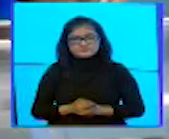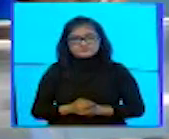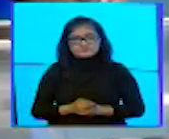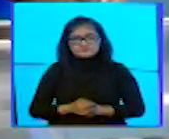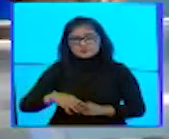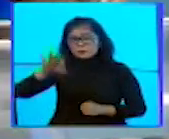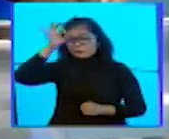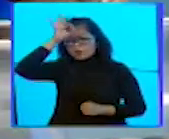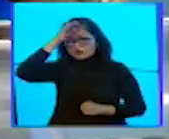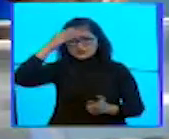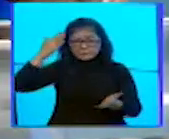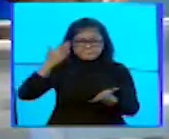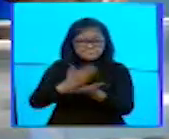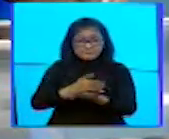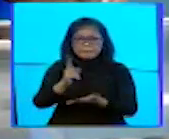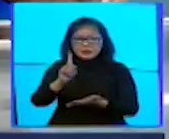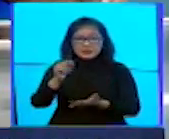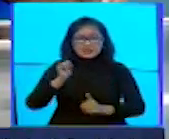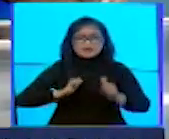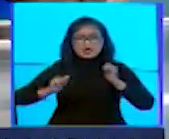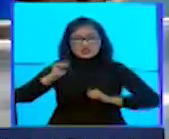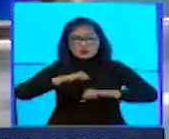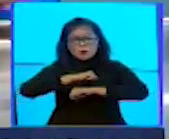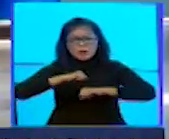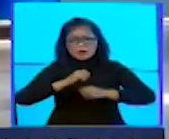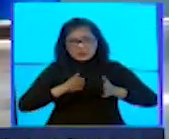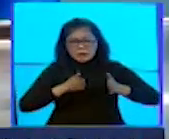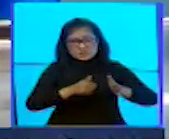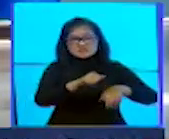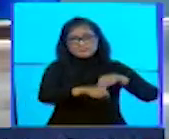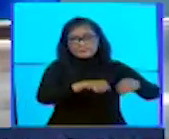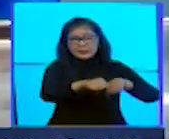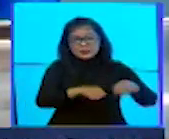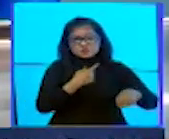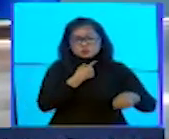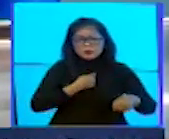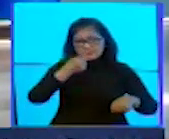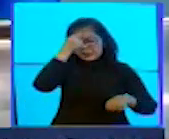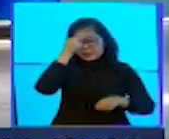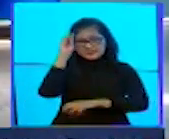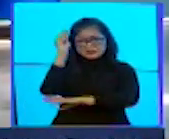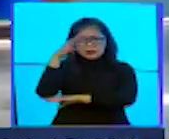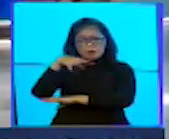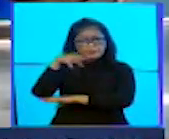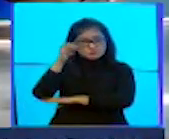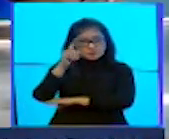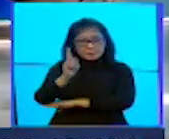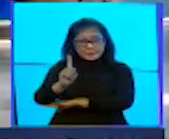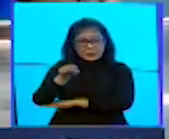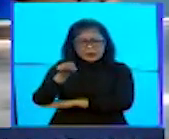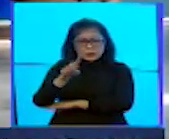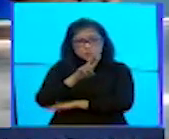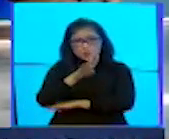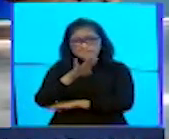Polisi kembali menegaskan masih melarang kegiatan goes bagi para pesepeda di Jalan Sudirman Tamrin, Jakarta Pusat. Pelarangan ini dilakukan